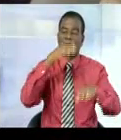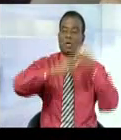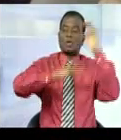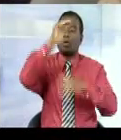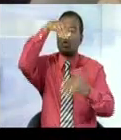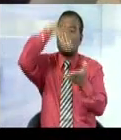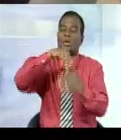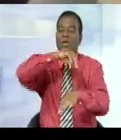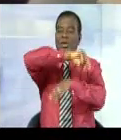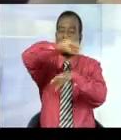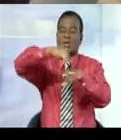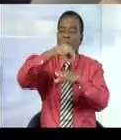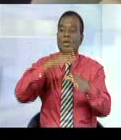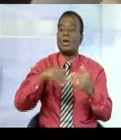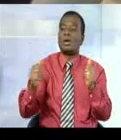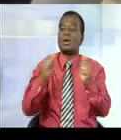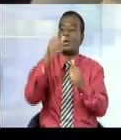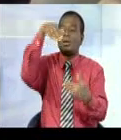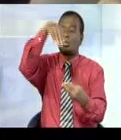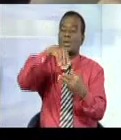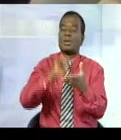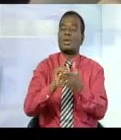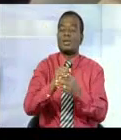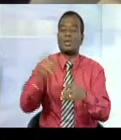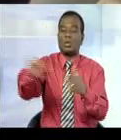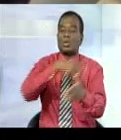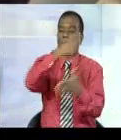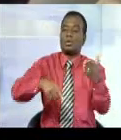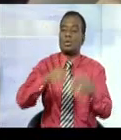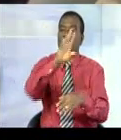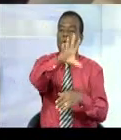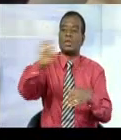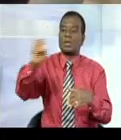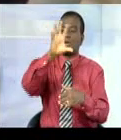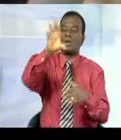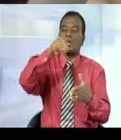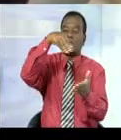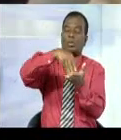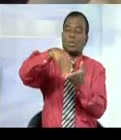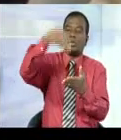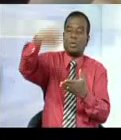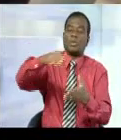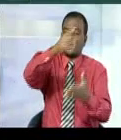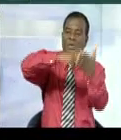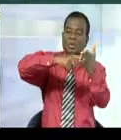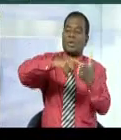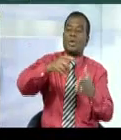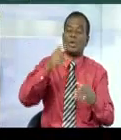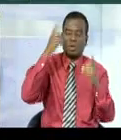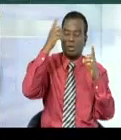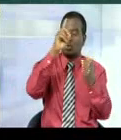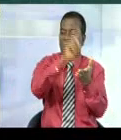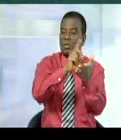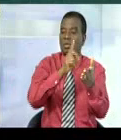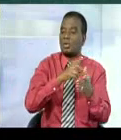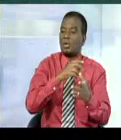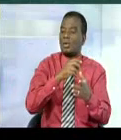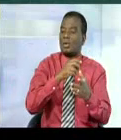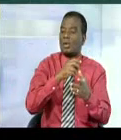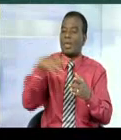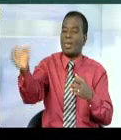reconstruction nationale. En plus de cette annulation de 550 millions de francs CFA de dette, Dr Abdulaziz